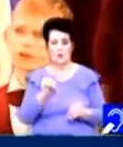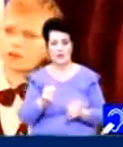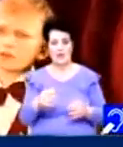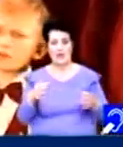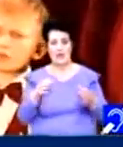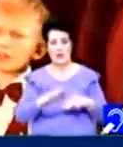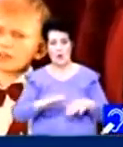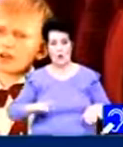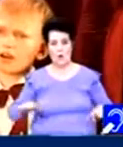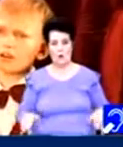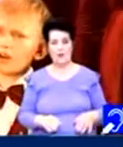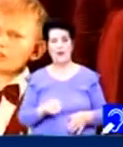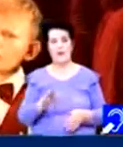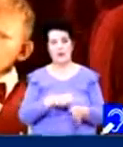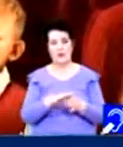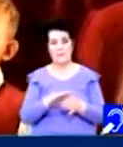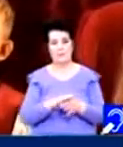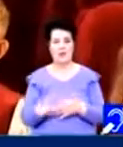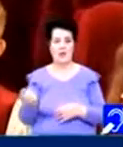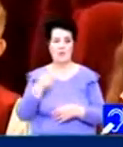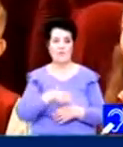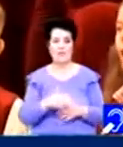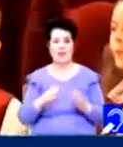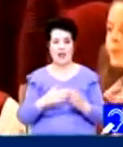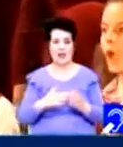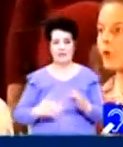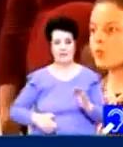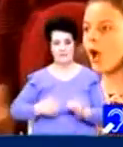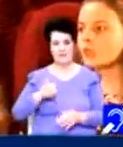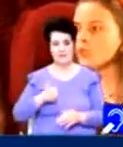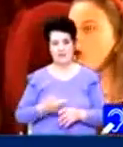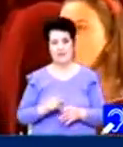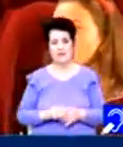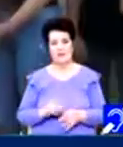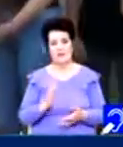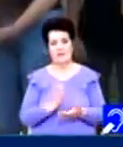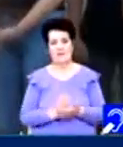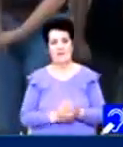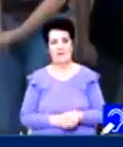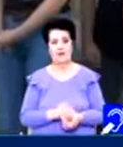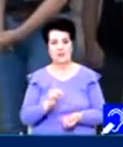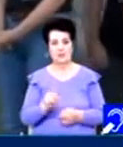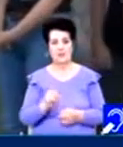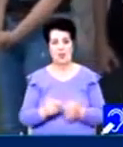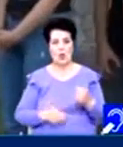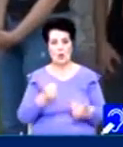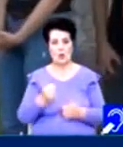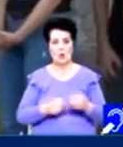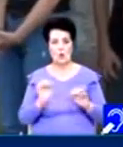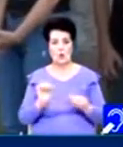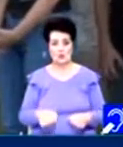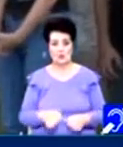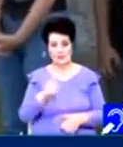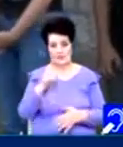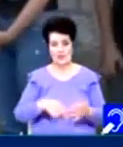au interpretat 3 lucrări muzicale. Au venit acasă mândri că au reușit să ajungă pe podium. La acest concurs a fost o șansă